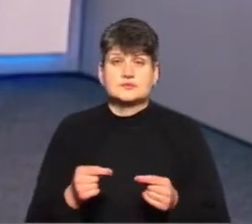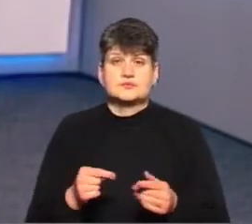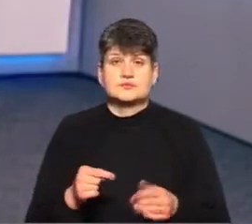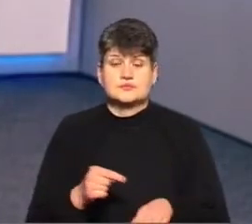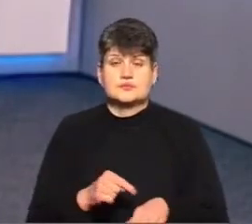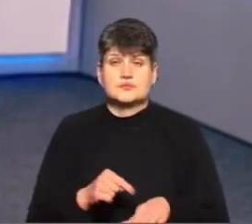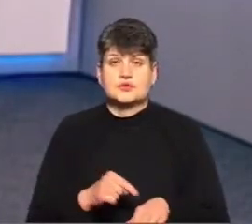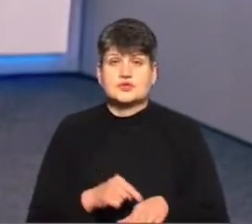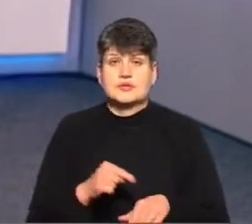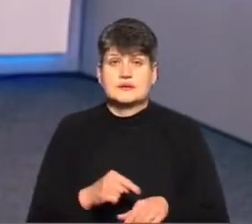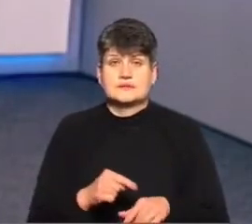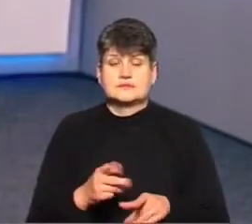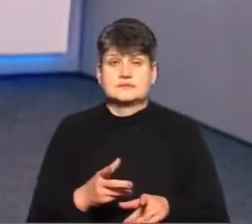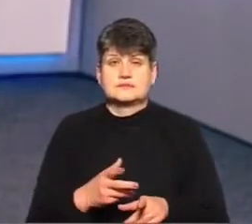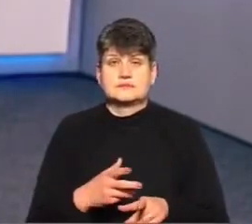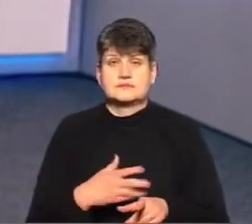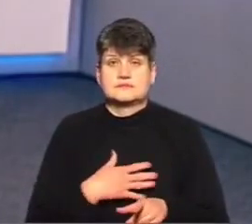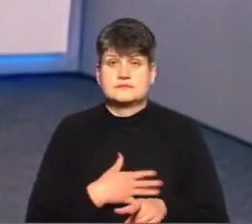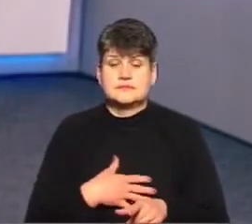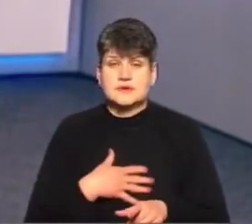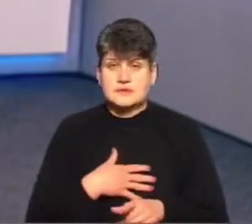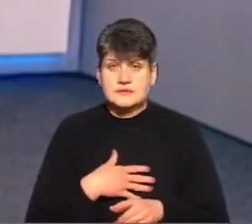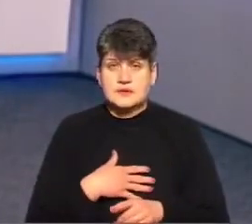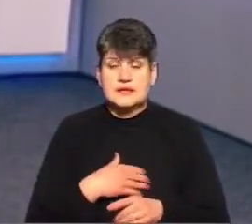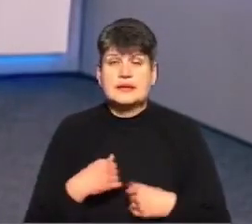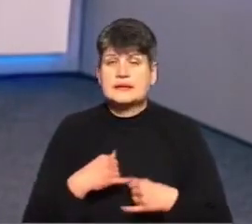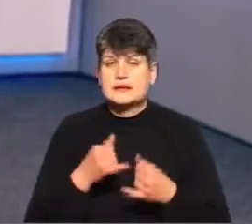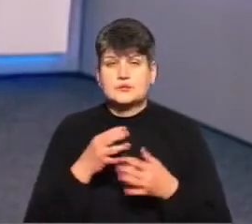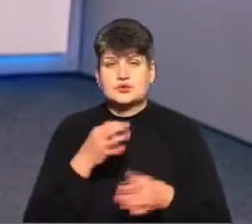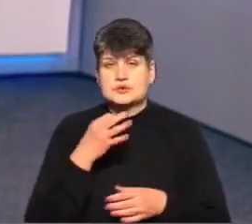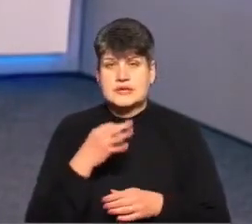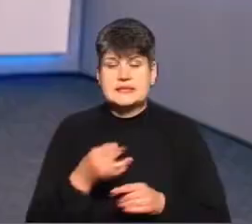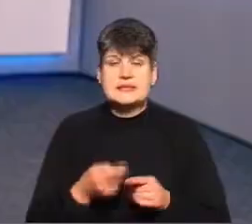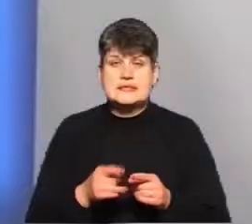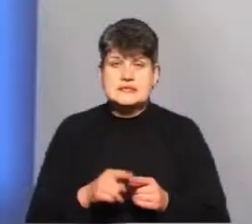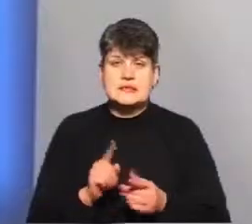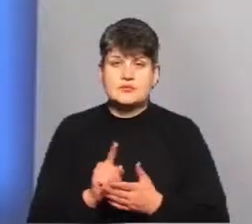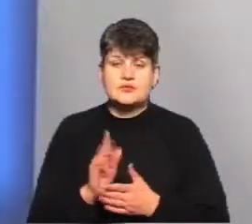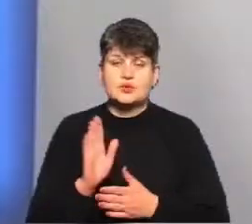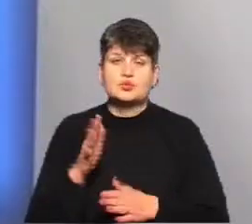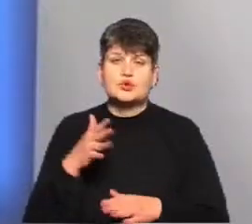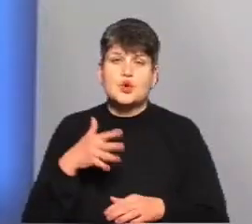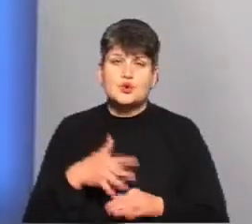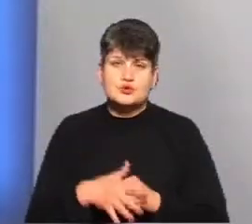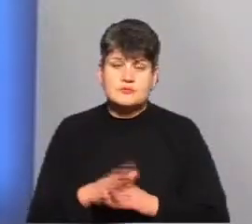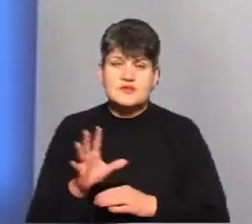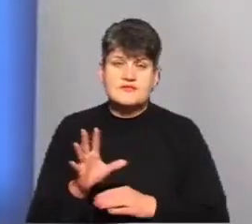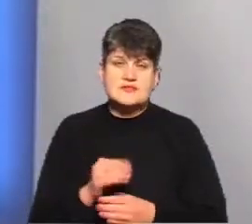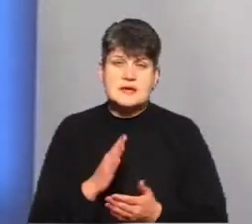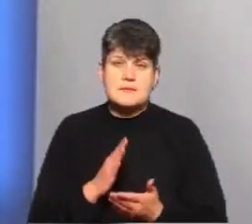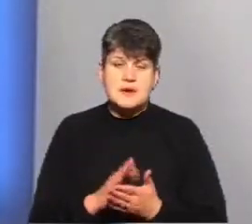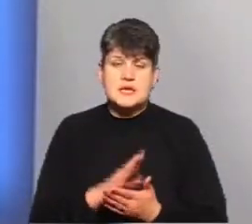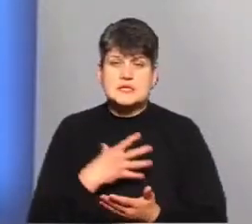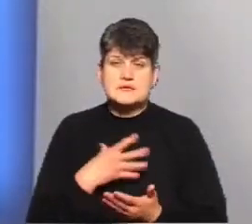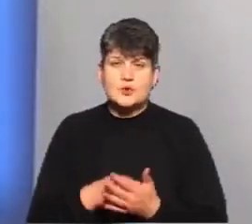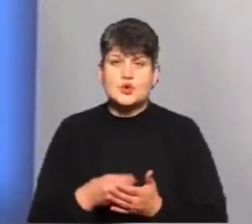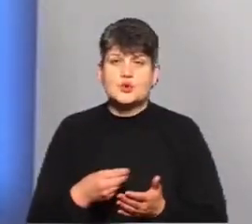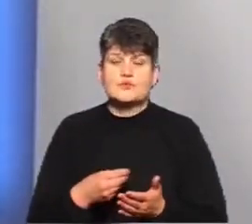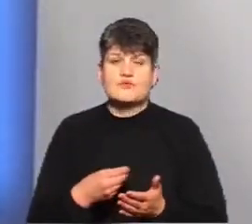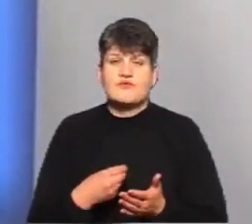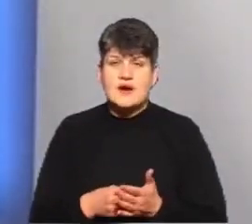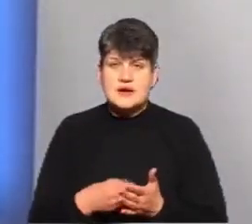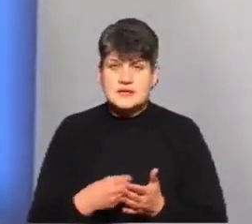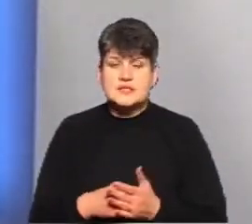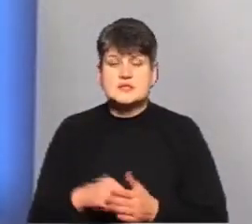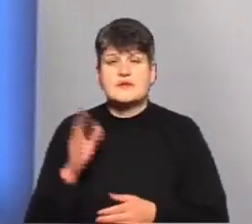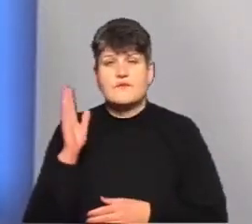ну, я не можу передбачити люди... такі речі, але це повинно бути розуміння. Все має свою собівартість. І та сама вода, і та